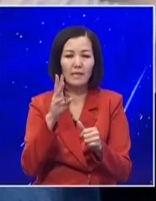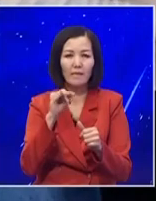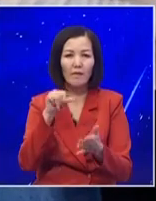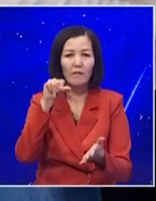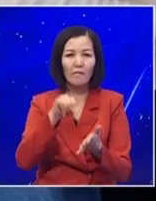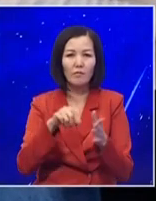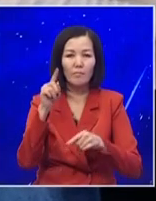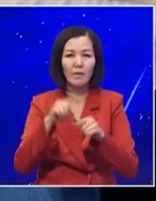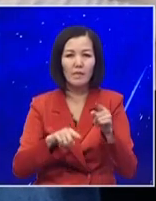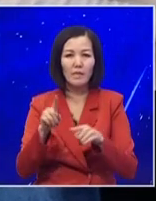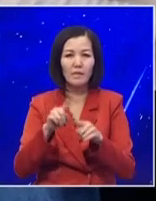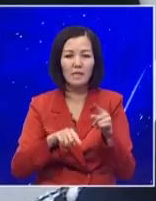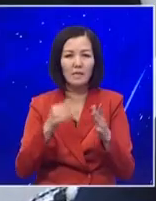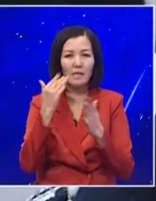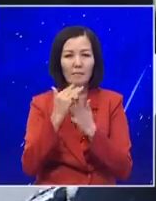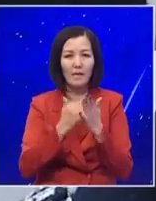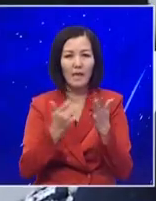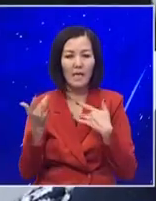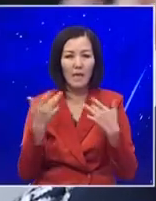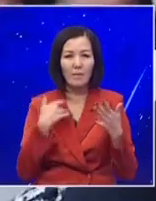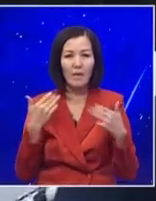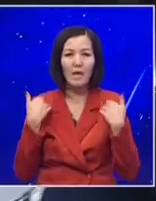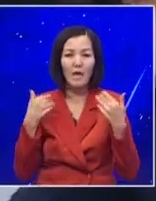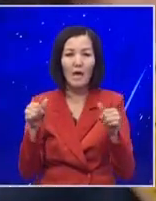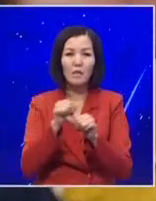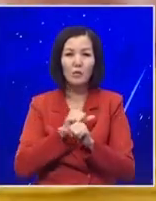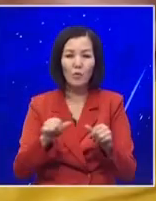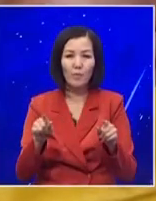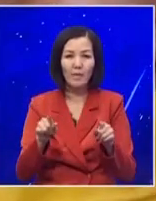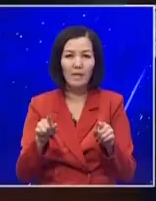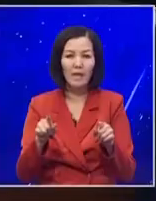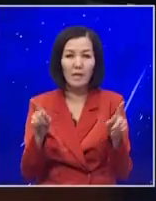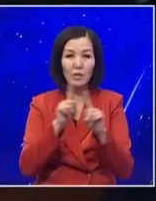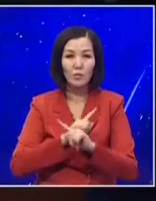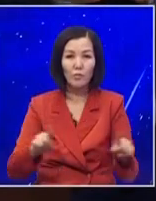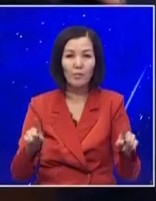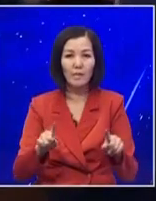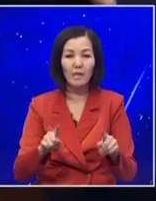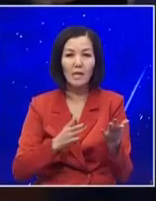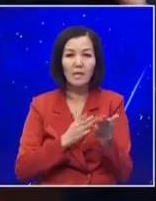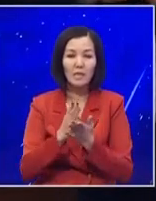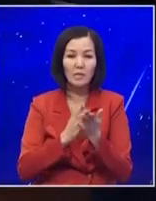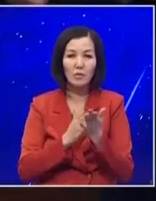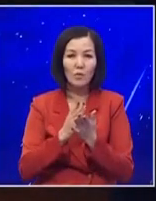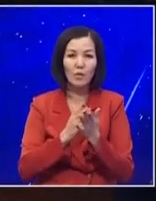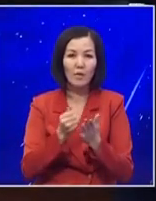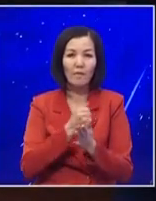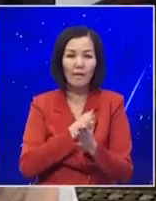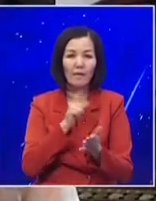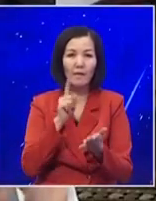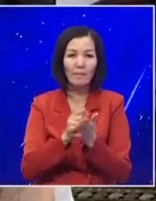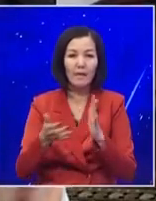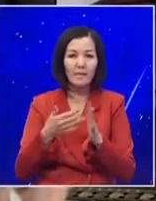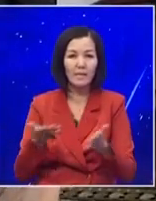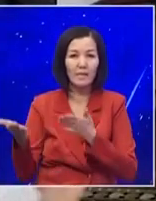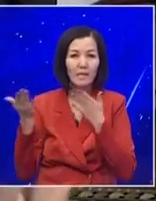Пайсиитовой, выступившие с патриотической шоу-программой. Особенно отмечались заслуги в сфере призыва военнообязанных и